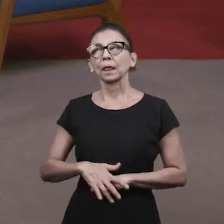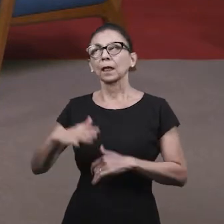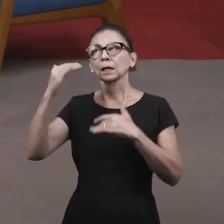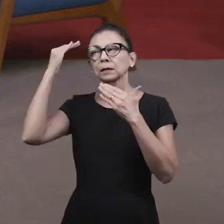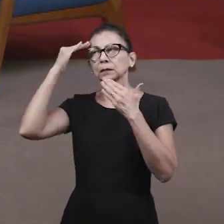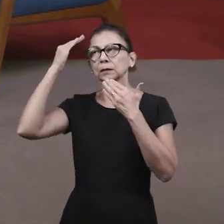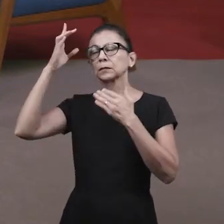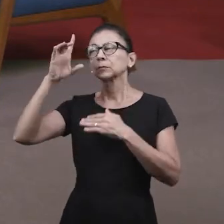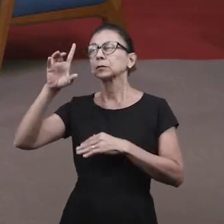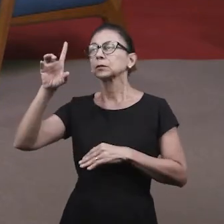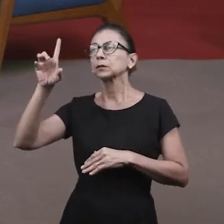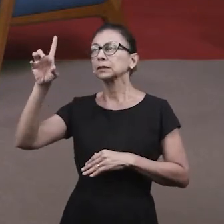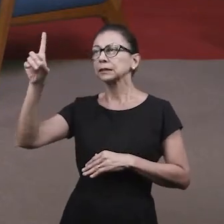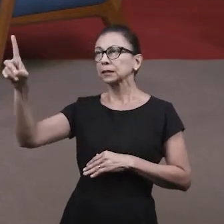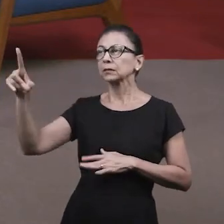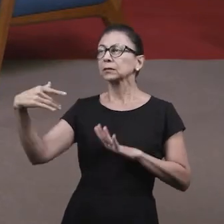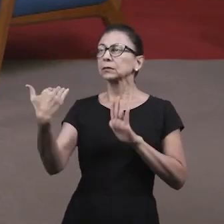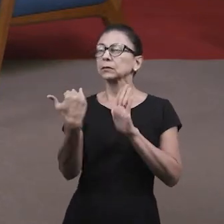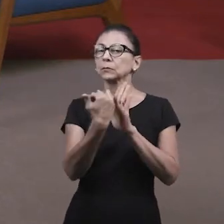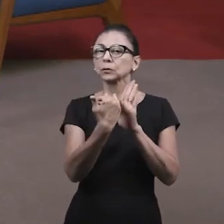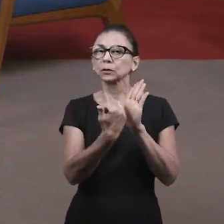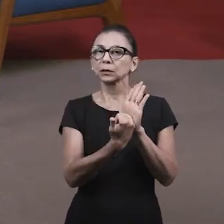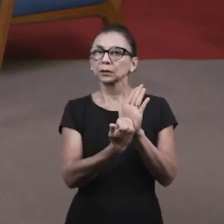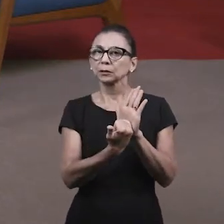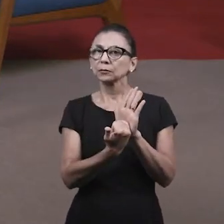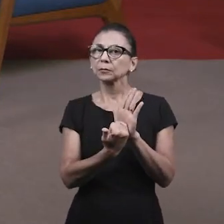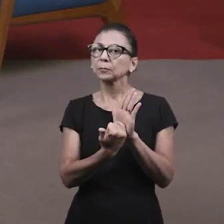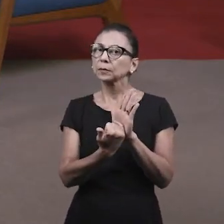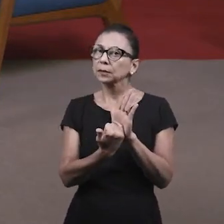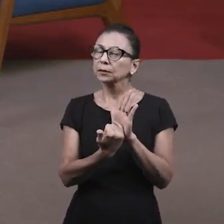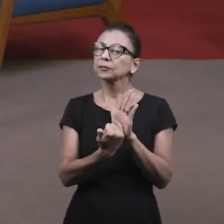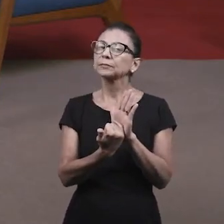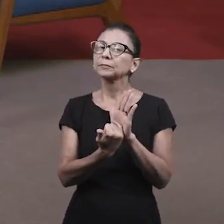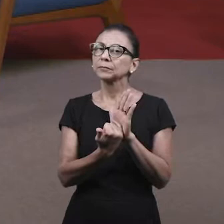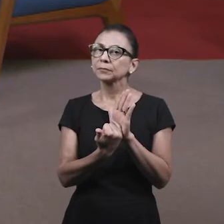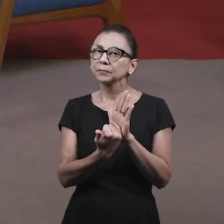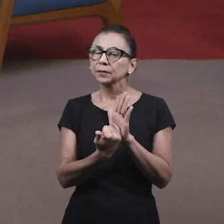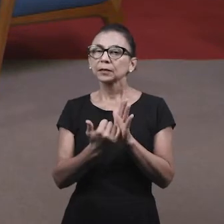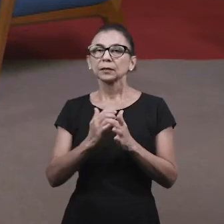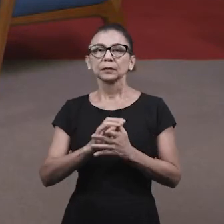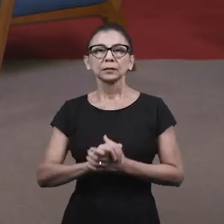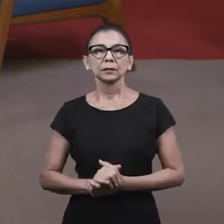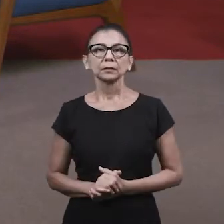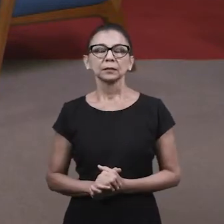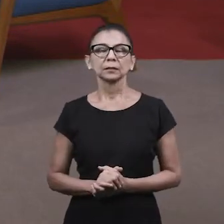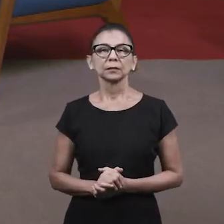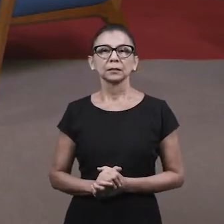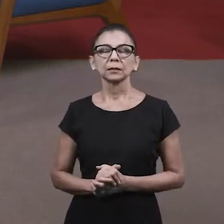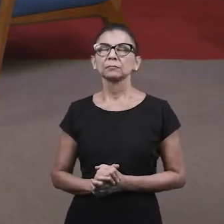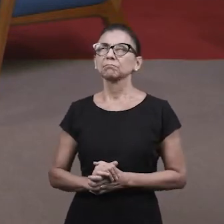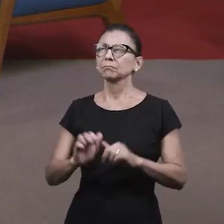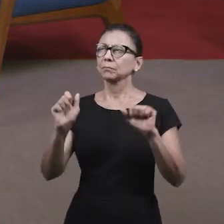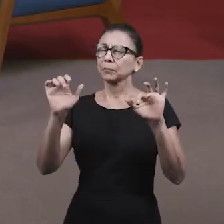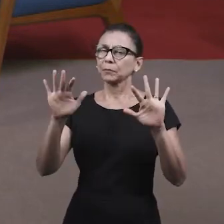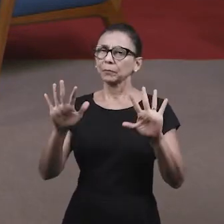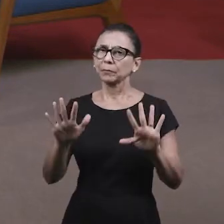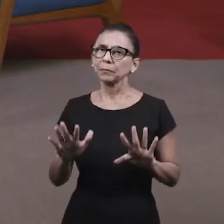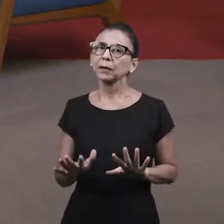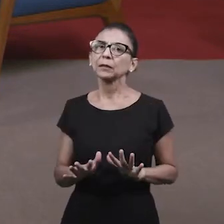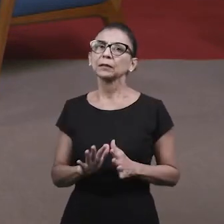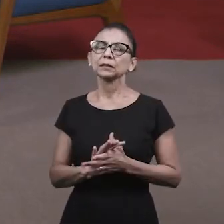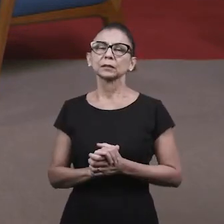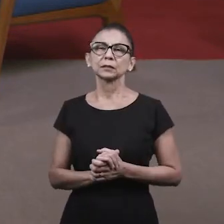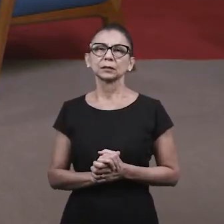de bénédiction à beaucoup de familles, beaucoup de personnes, pour l'opportunité que Dieu nous a donnée, n'est-ce pas, cette